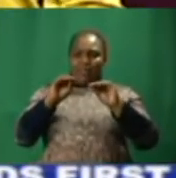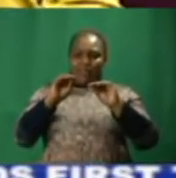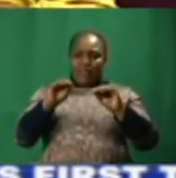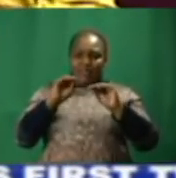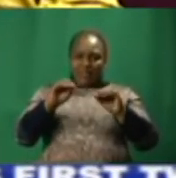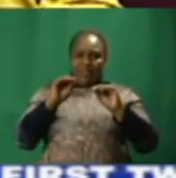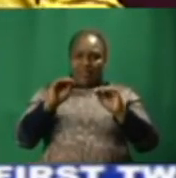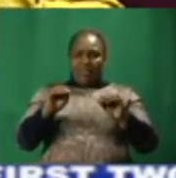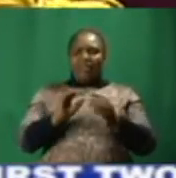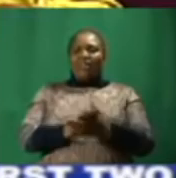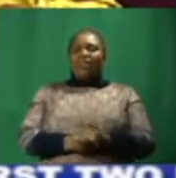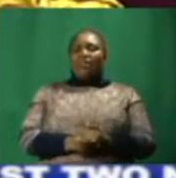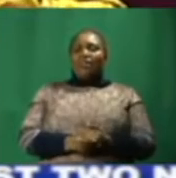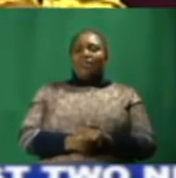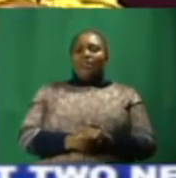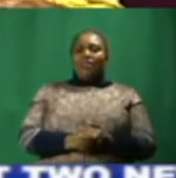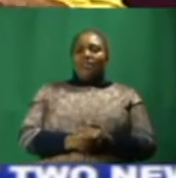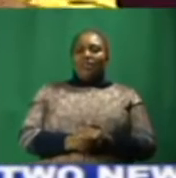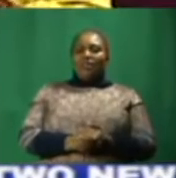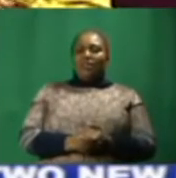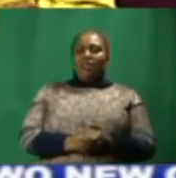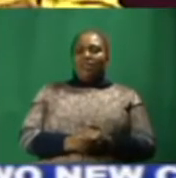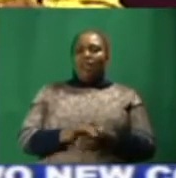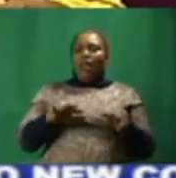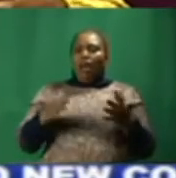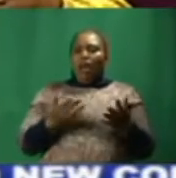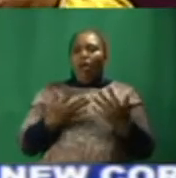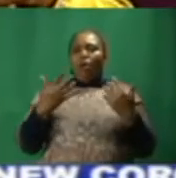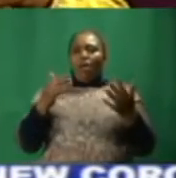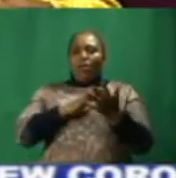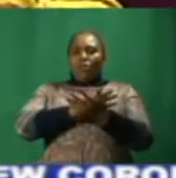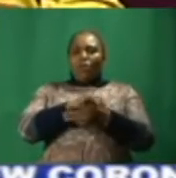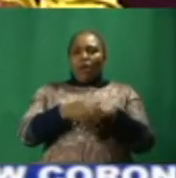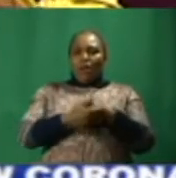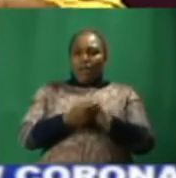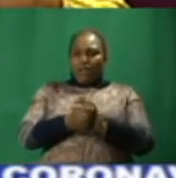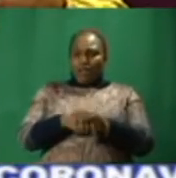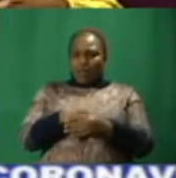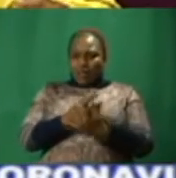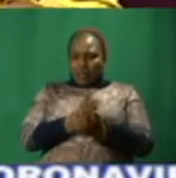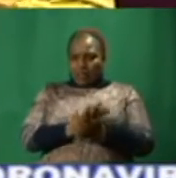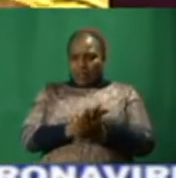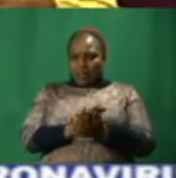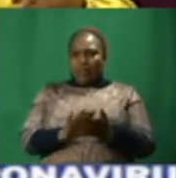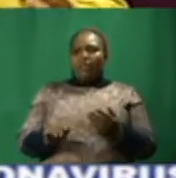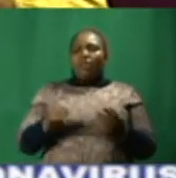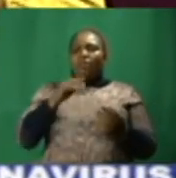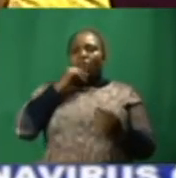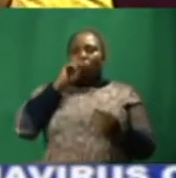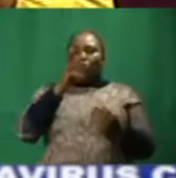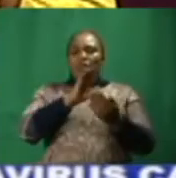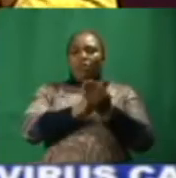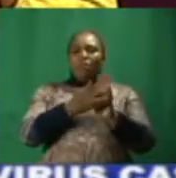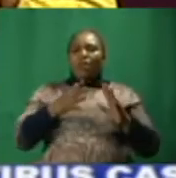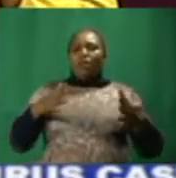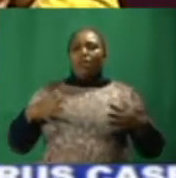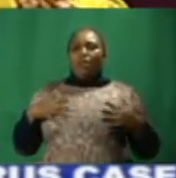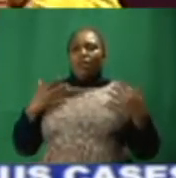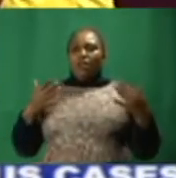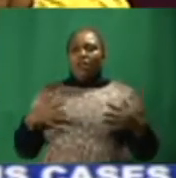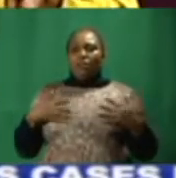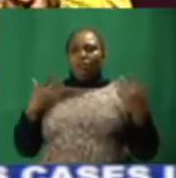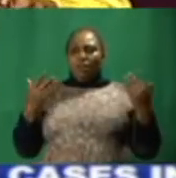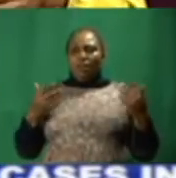Asibafundise ngetindlela letahlukahlukene ukuthi tandla utigeza kanjani. Yenda lokugeza tandla ukuthi ngiloko lokutawujabulisa ungena naye la ungena khona